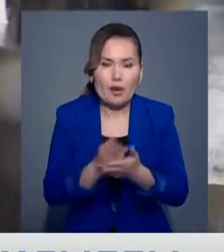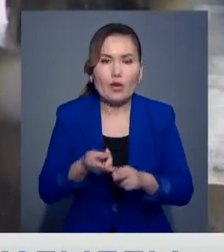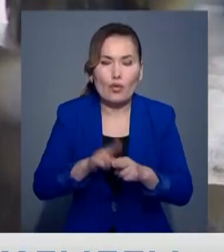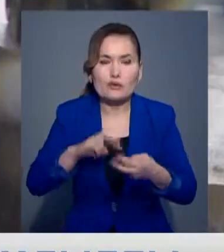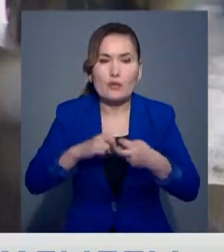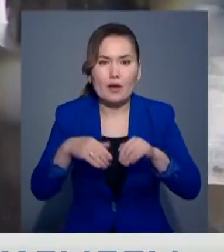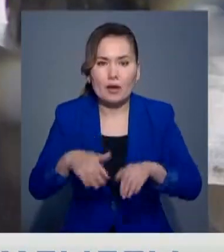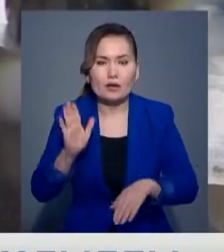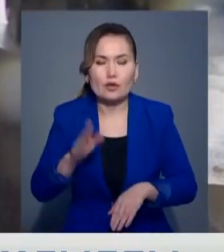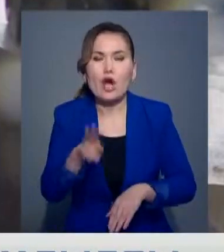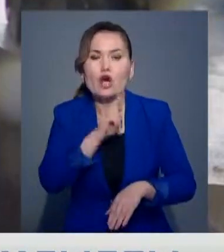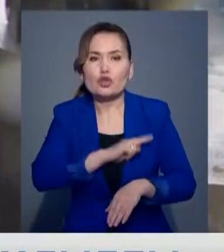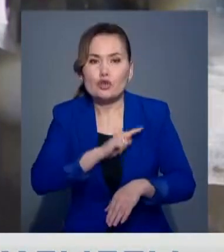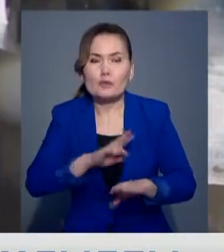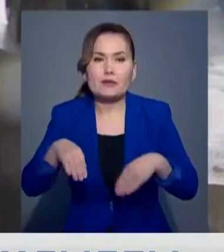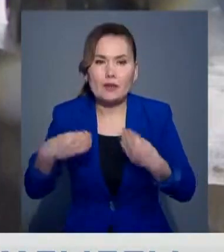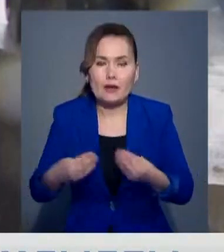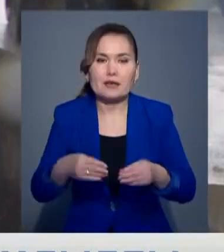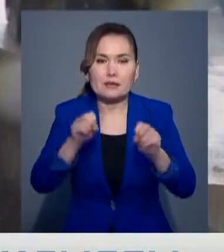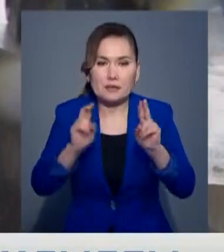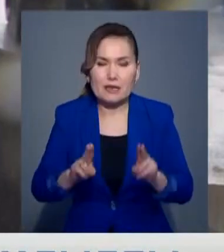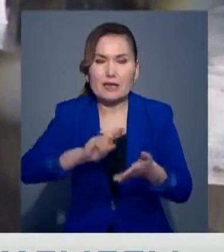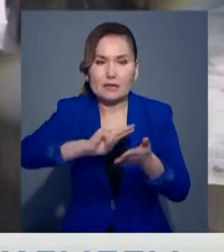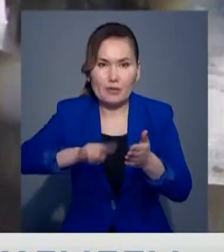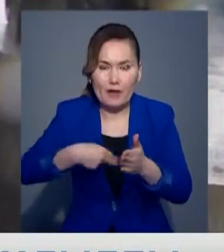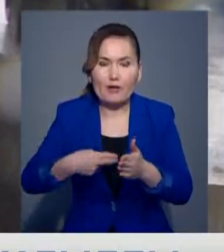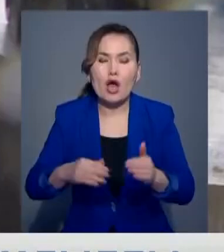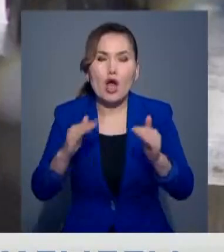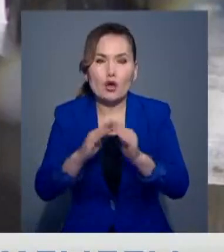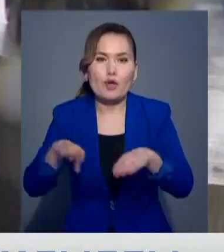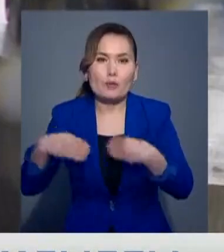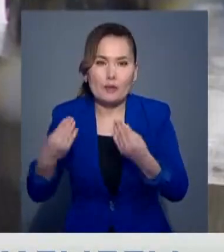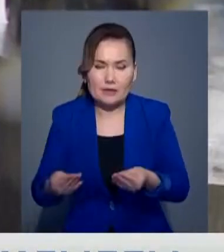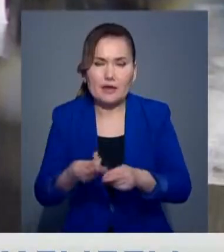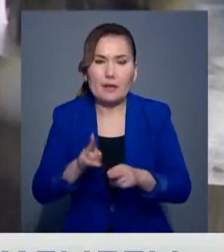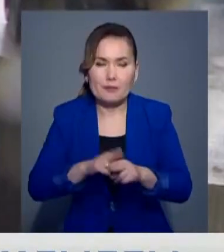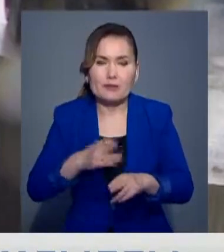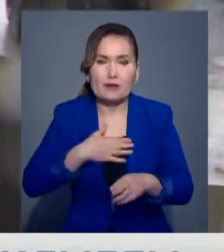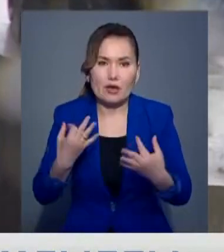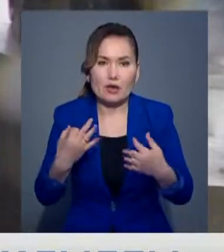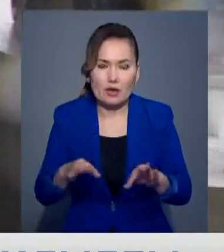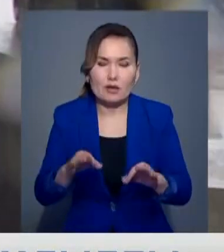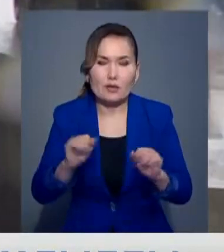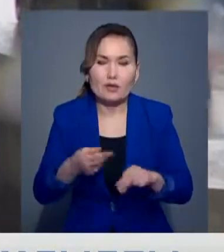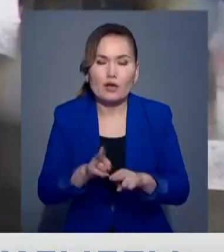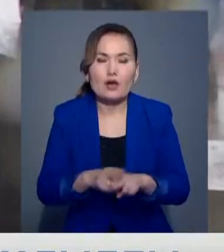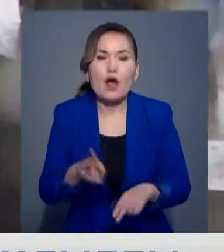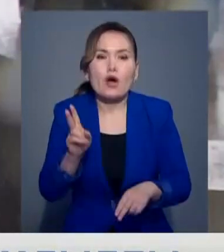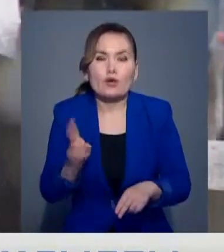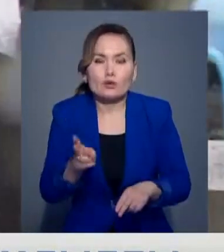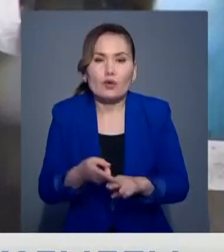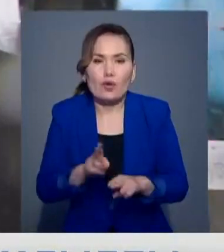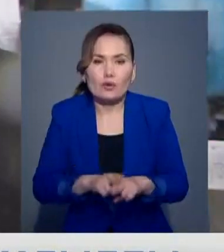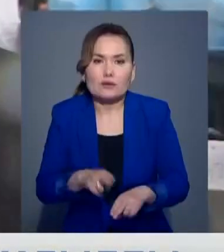жатыр. Егер жұмыс беруші өзінің қызметкеріне Елордада уақытша баспана берсе, онда біз оны шығара аламыз. Ал ондай мүмкіндік бермегендері еңбек